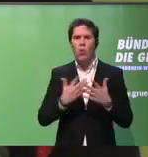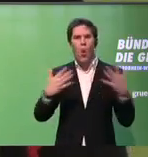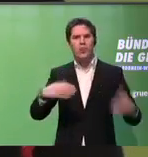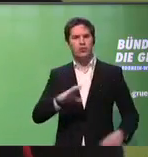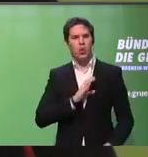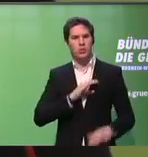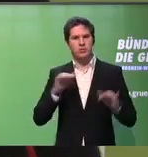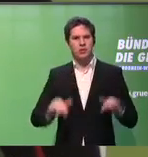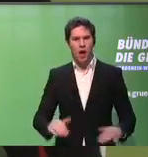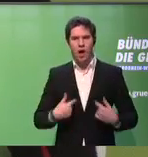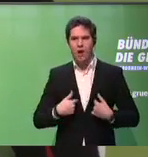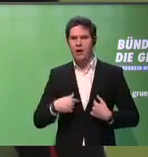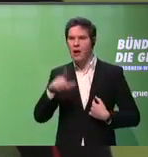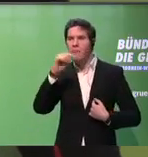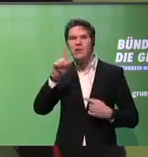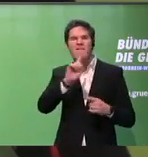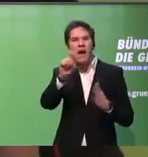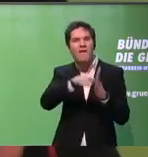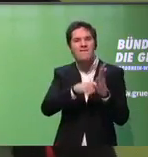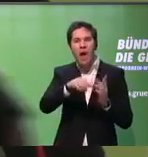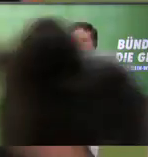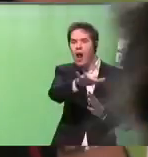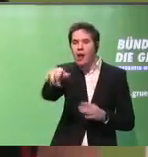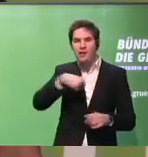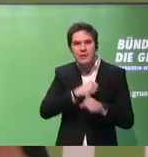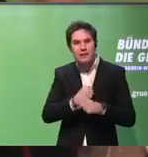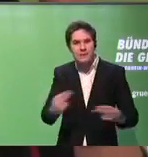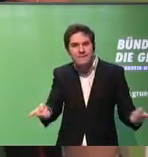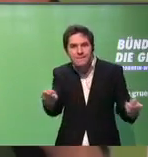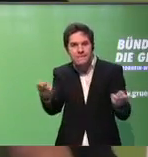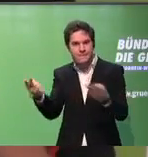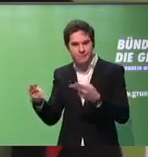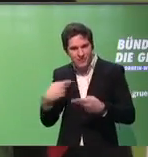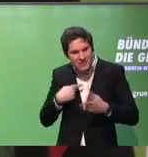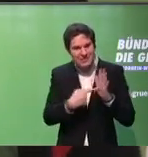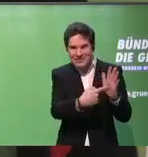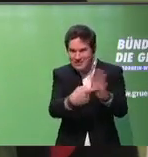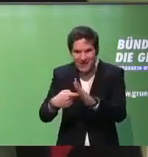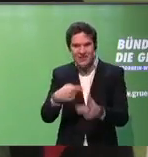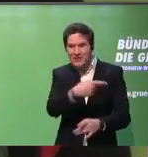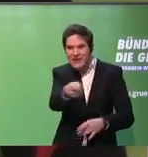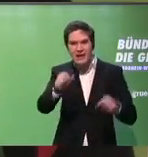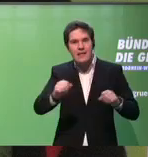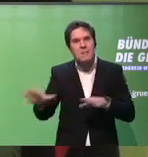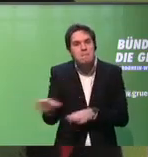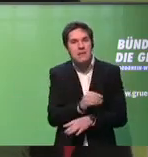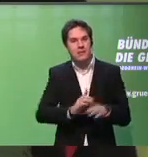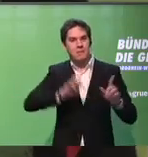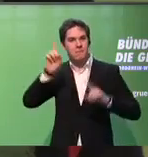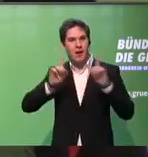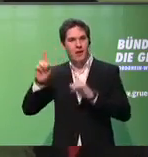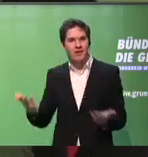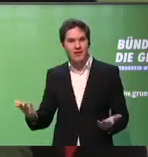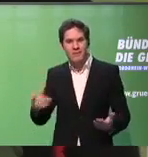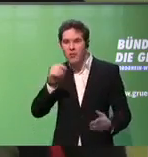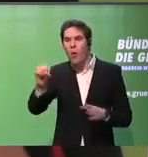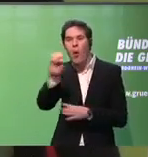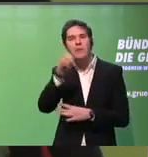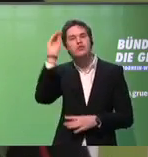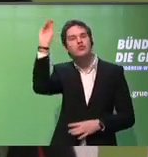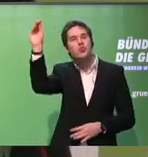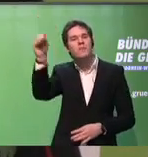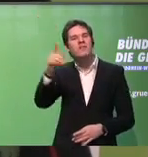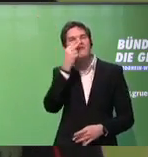rauszugehen, Wählerinnen und Wähler zu mobilisieren, zu zeigen, Leute, ihr könnt alle mitentscheiden, ihr könnt mitbestimmen, wie Europa aussehen soll.